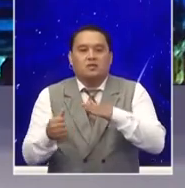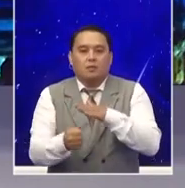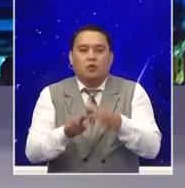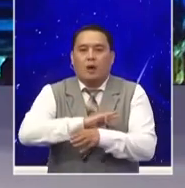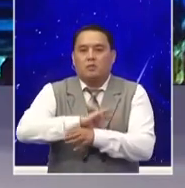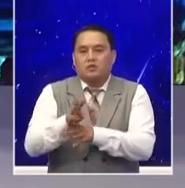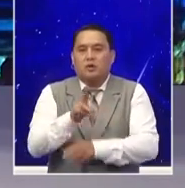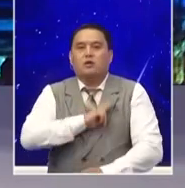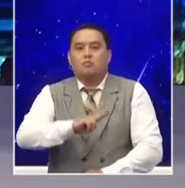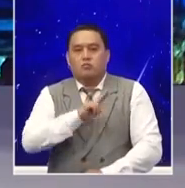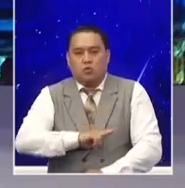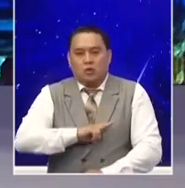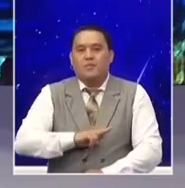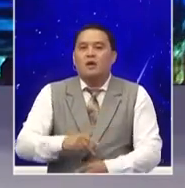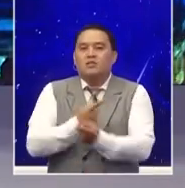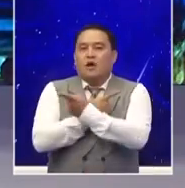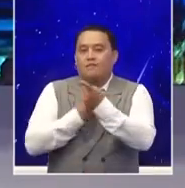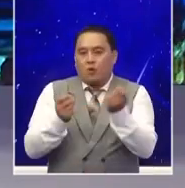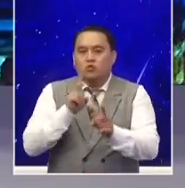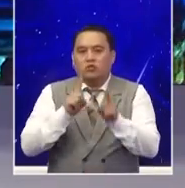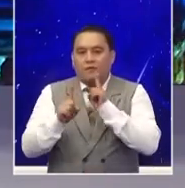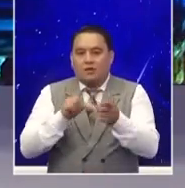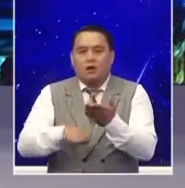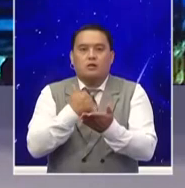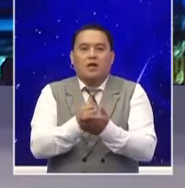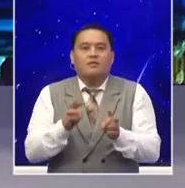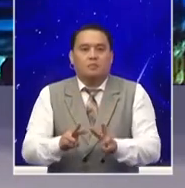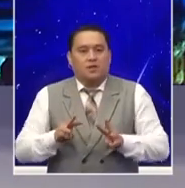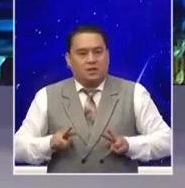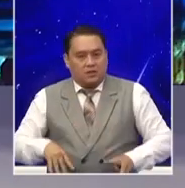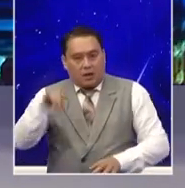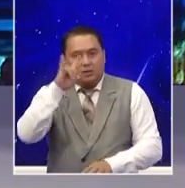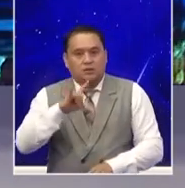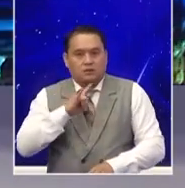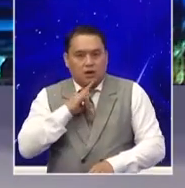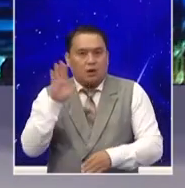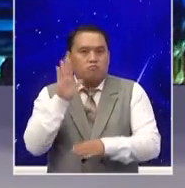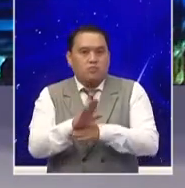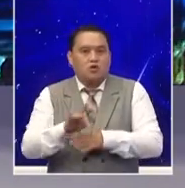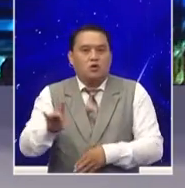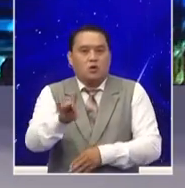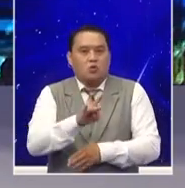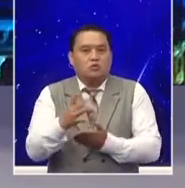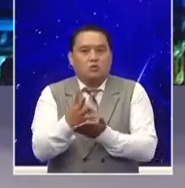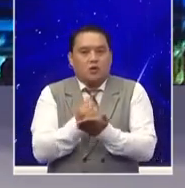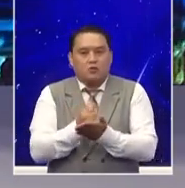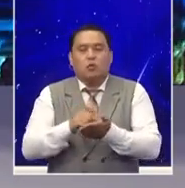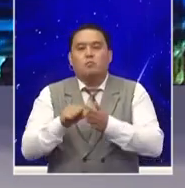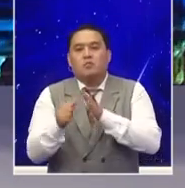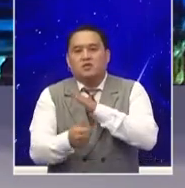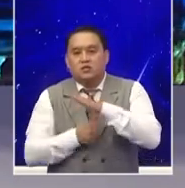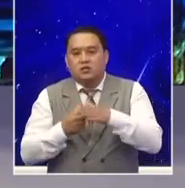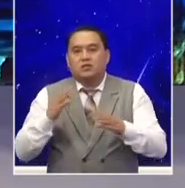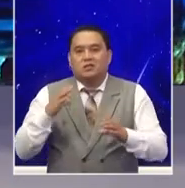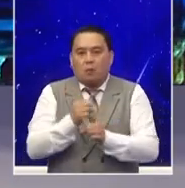безработицы. Об этом стало известно в ходе селекторного совещания с премьер-министром страны. Аскар Мамин поручил регионам сохранить уровень безработицы,